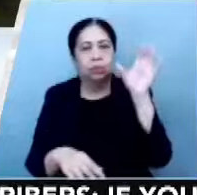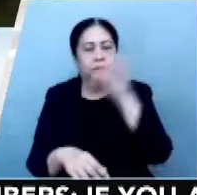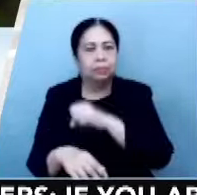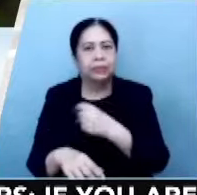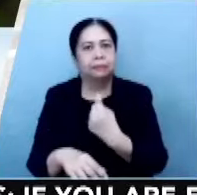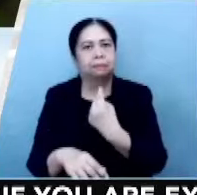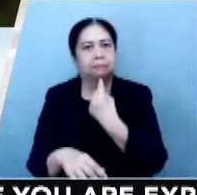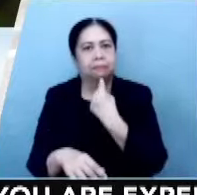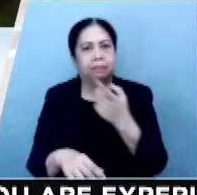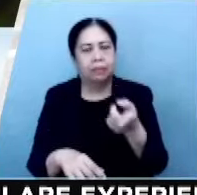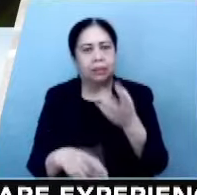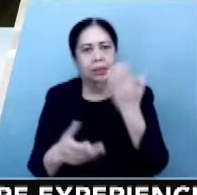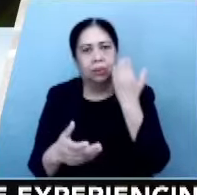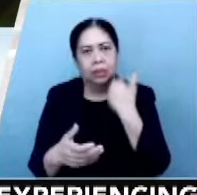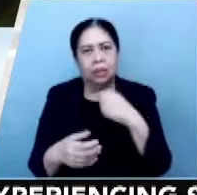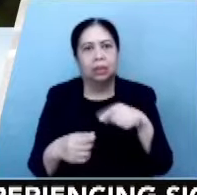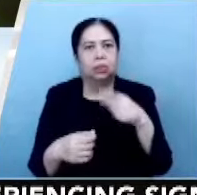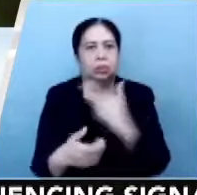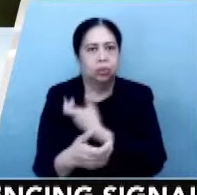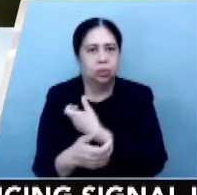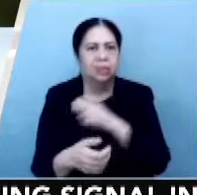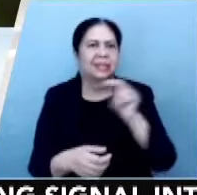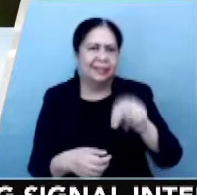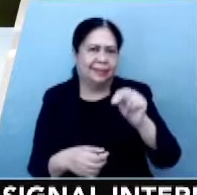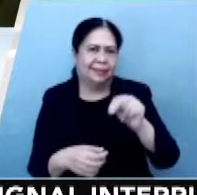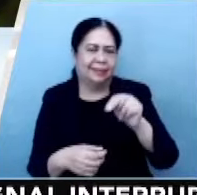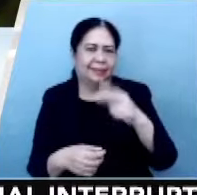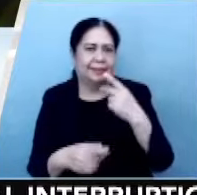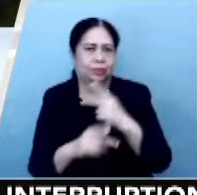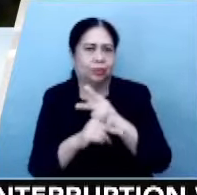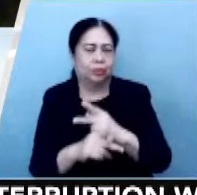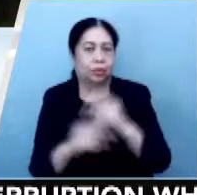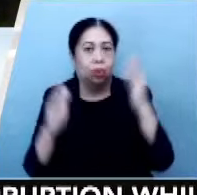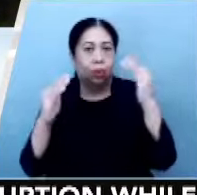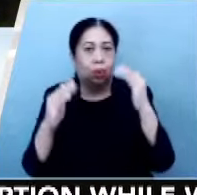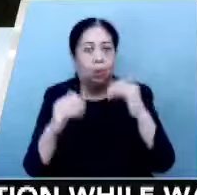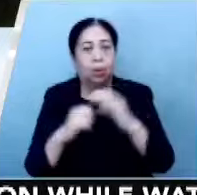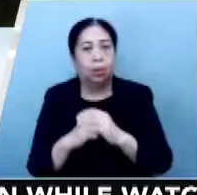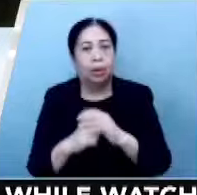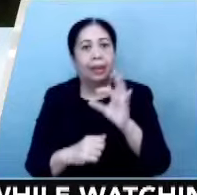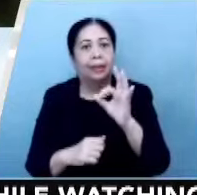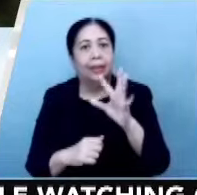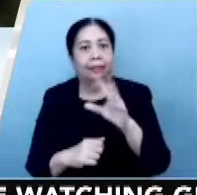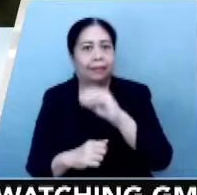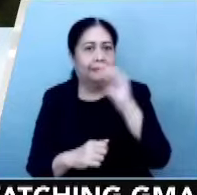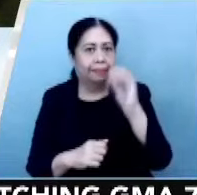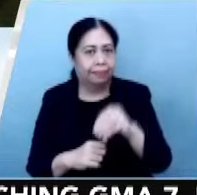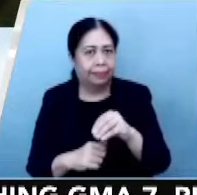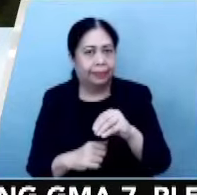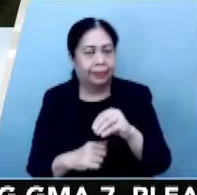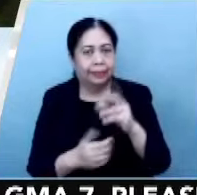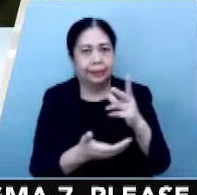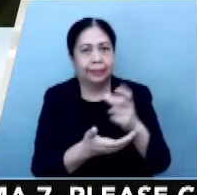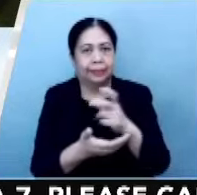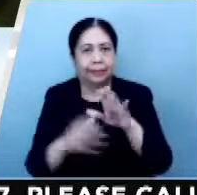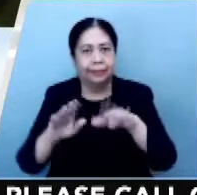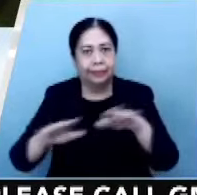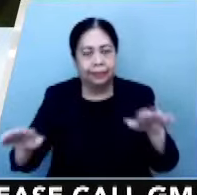na makumpleto ang bakunang kailangan nila. Target na lang maabot ang 95% fully immunized child sa loob